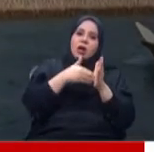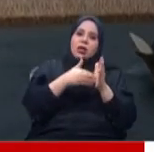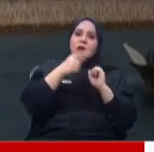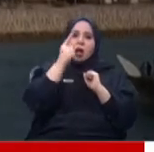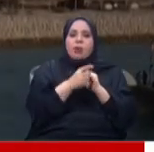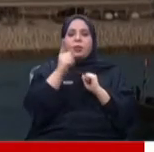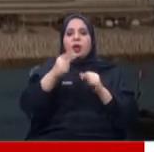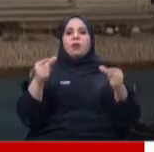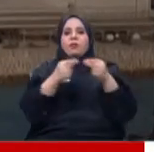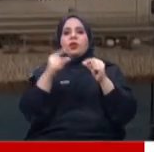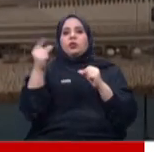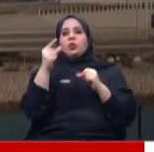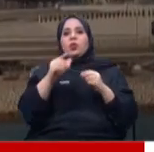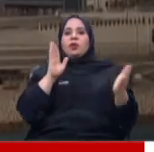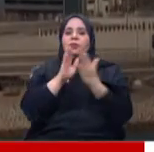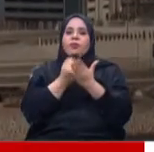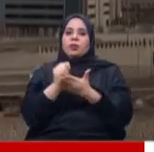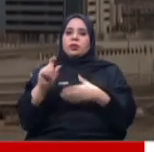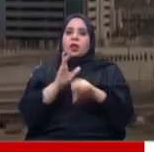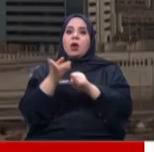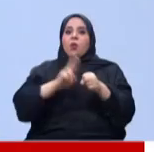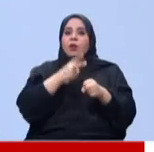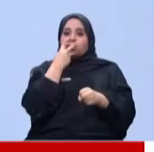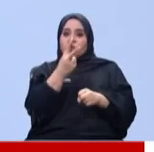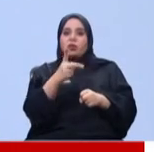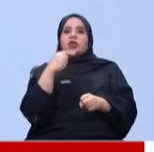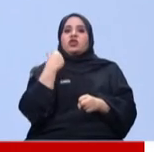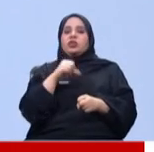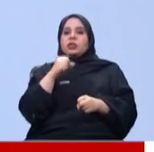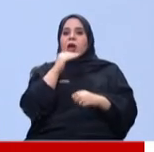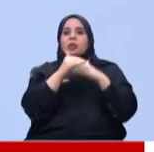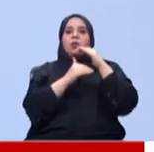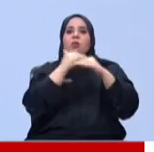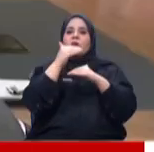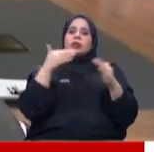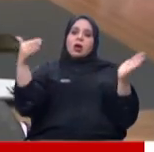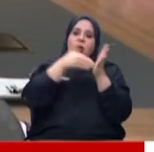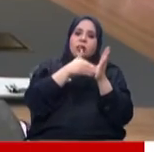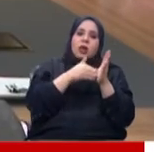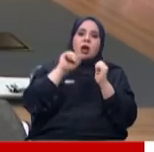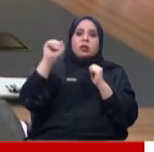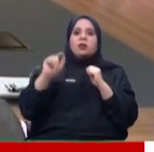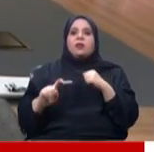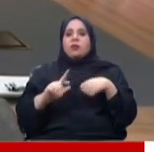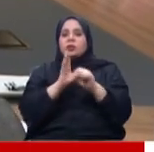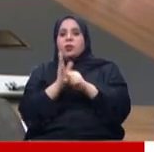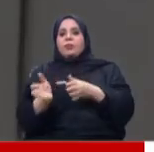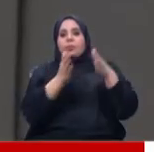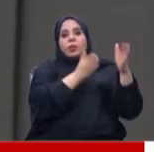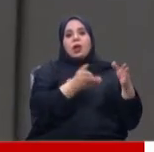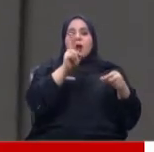للفريق الوطني الطبي للتصدي لفيروس كورونا نظرا للمستجدات والتطورات الأخيرة بشأن فيروس